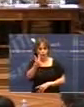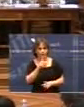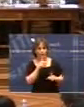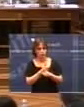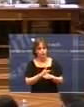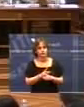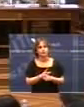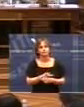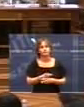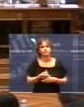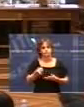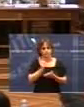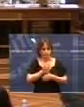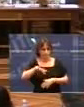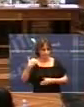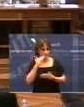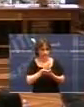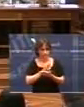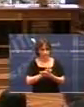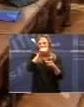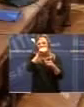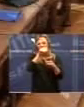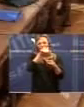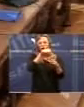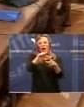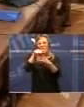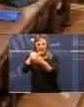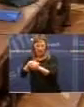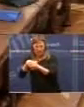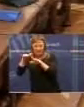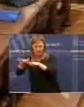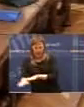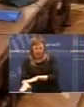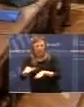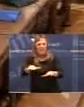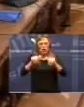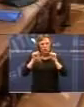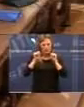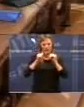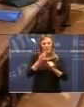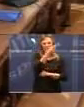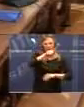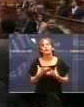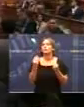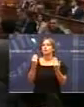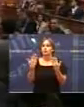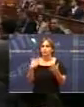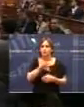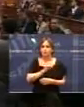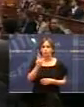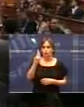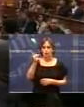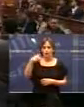Era el moment en què Unia Mallorquina escenificava la seva ruptura amb l'equip de govern del Consell de Mallorca. Els